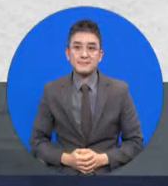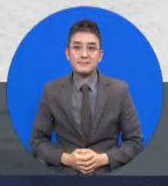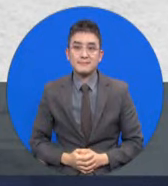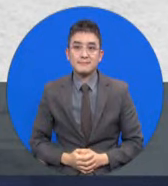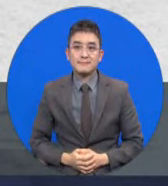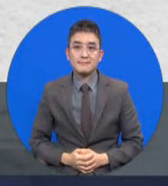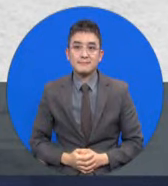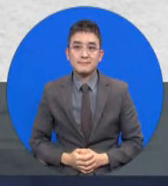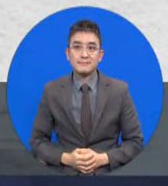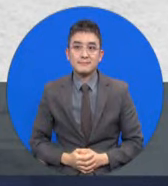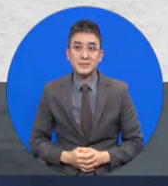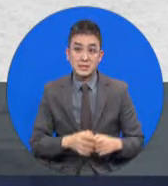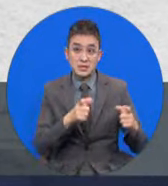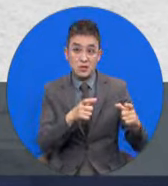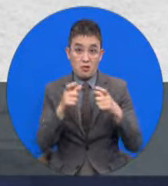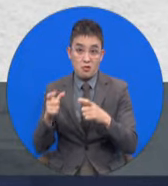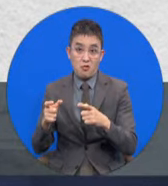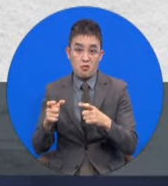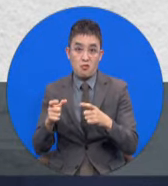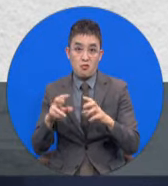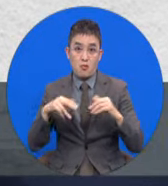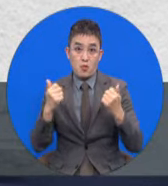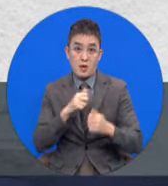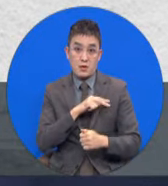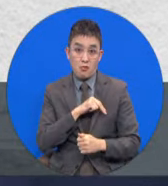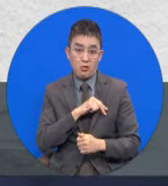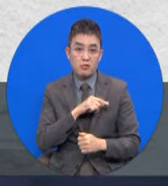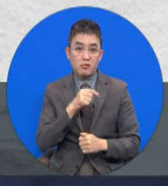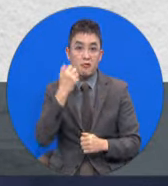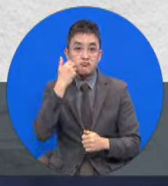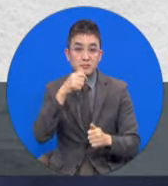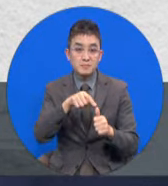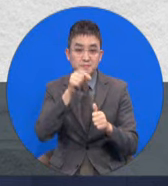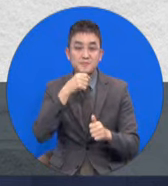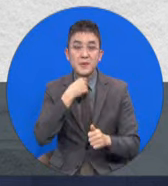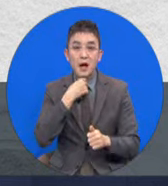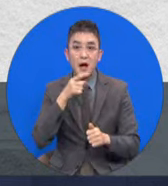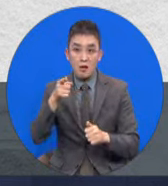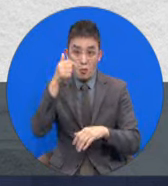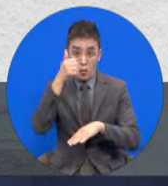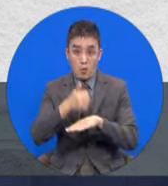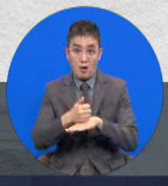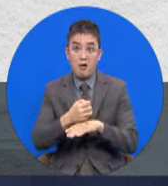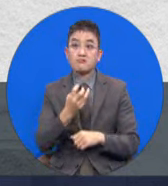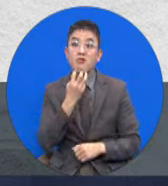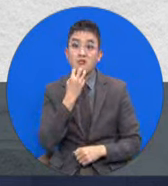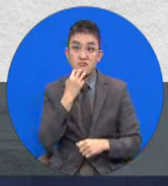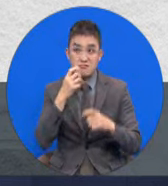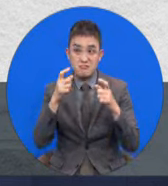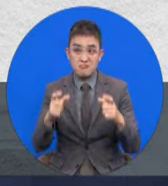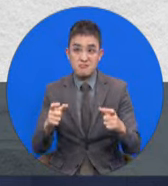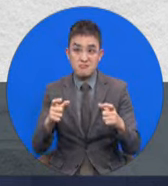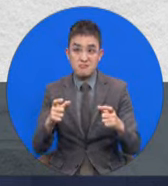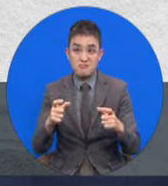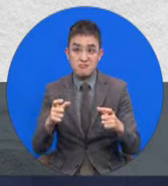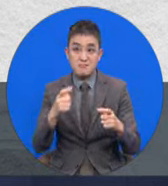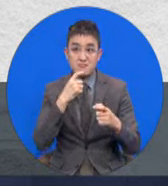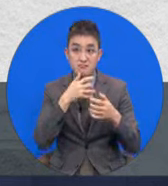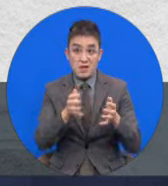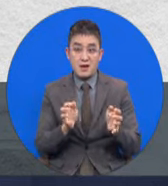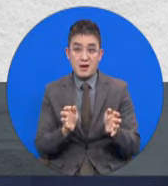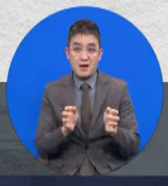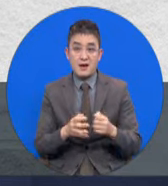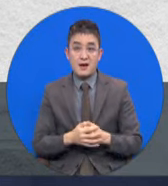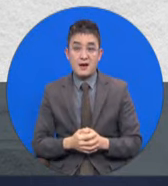특히나 지역구 국회의원 투표 의사를 묻는 여론조사 결과입니다. 서울입니다. 서울. 민주당이 38,